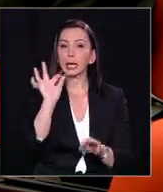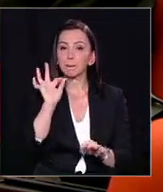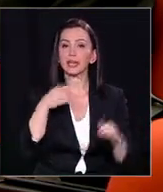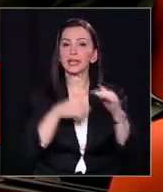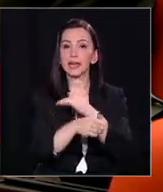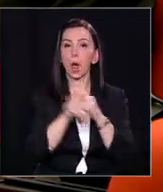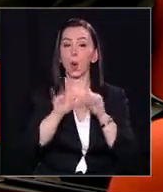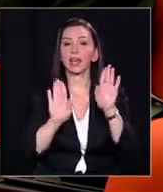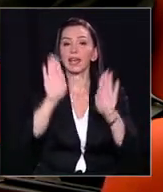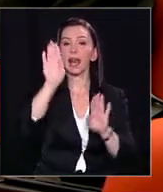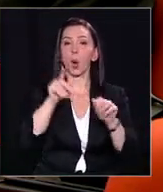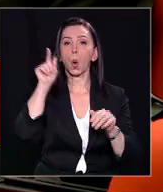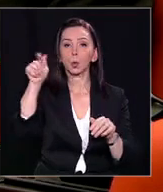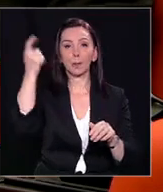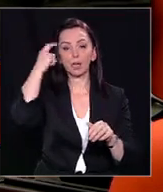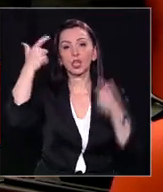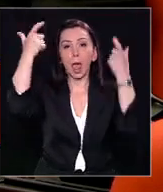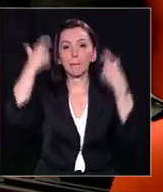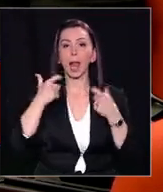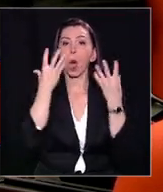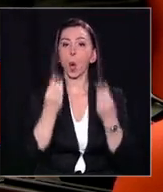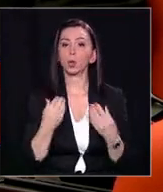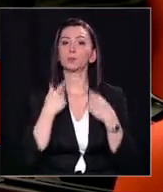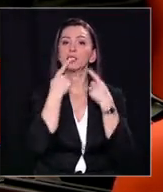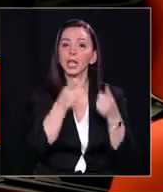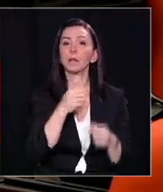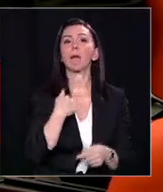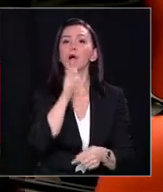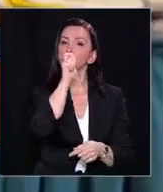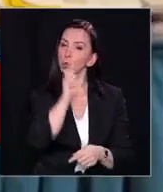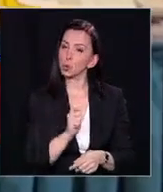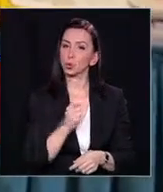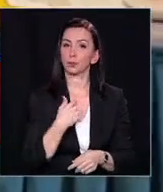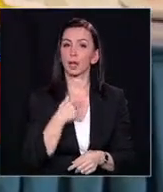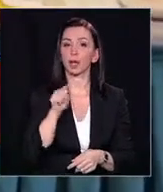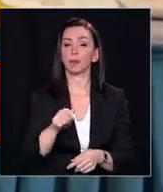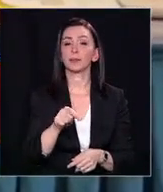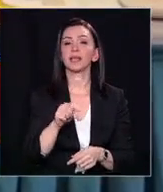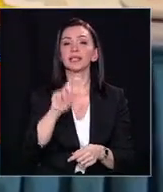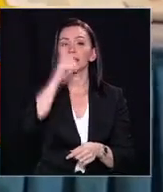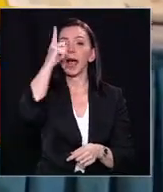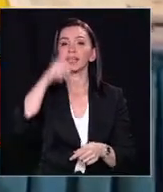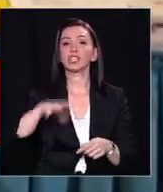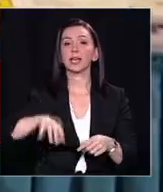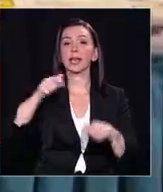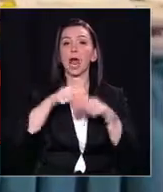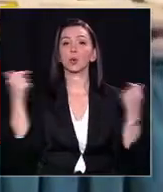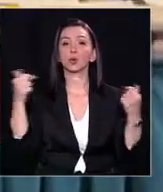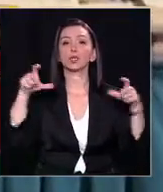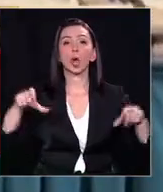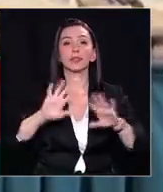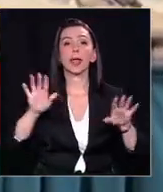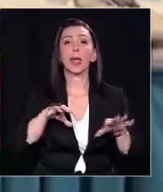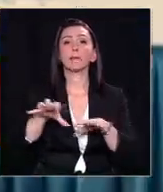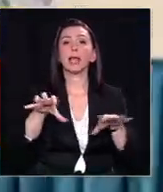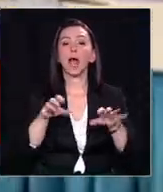o ihale onun başına bela olur dedik. Sözümüzün arkasındayız. Sadece genel kurul salonunda değil, plan